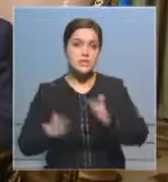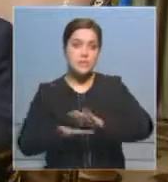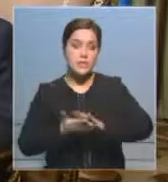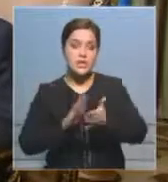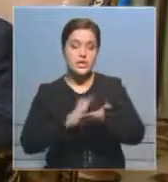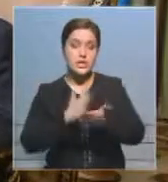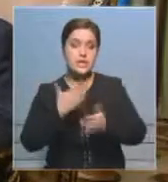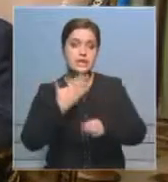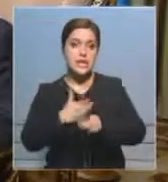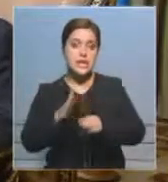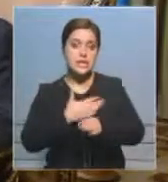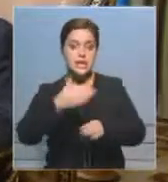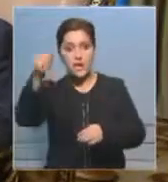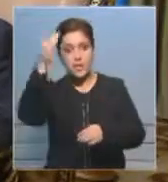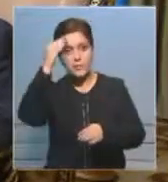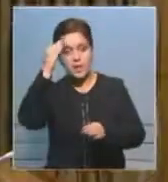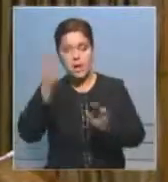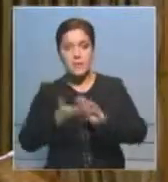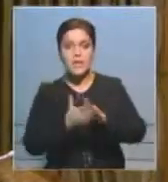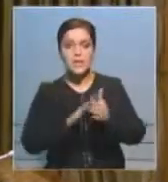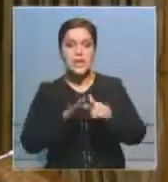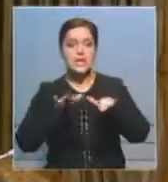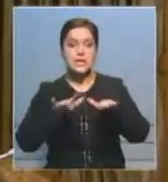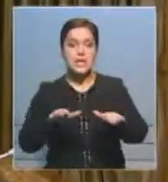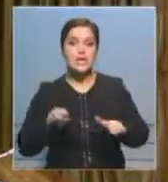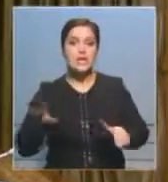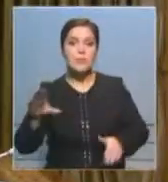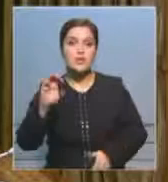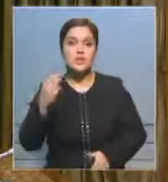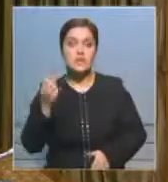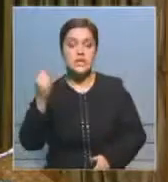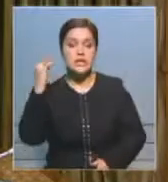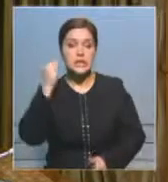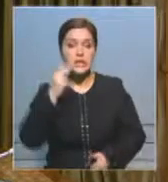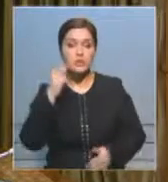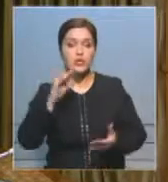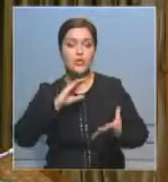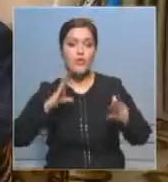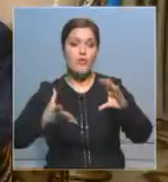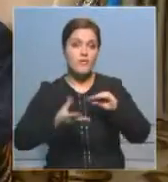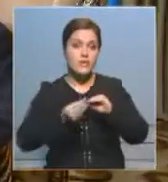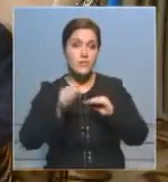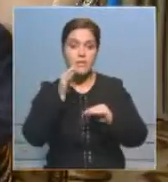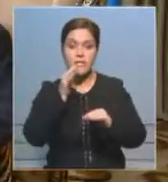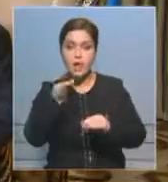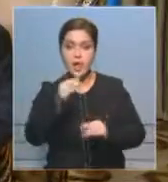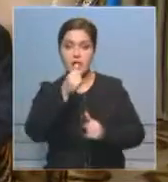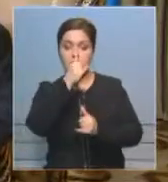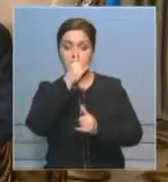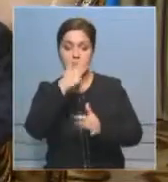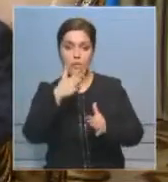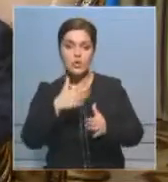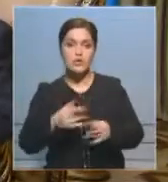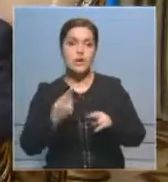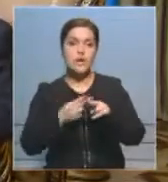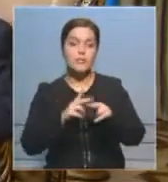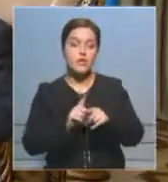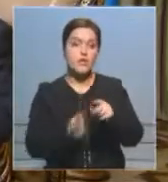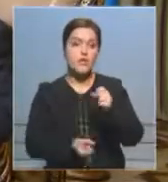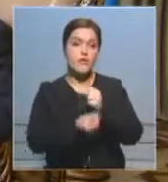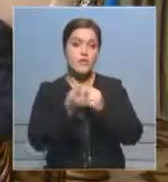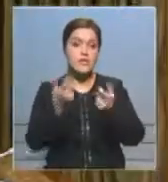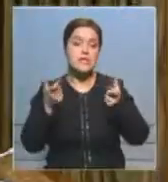о положении дел в европе сша китай но при этом целостного видения никто представить не может более того возникшие